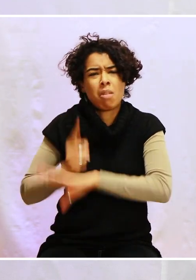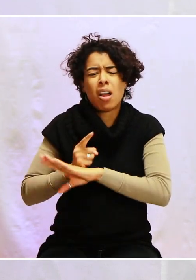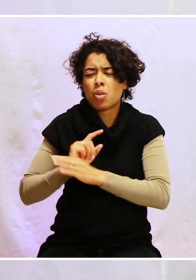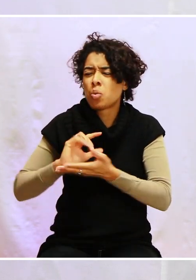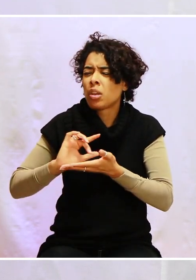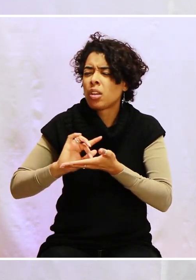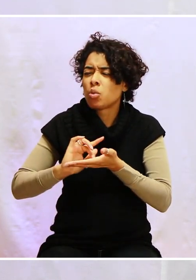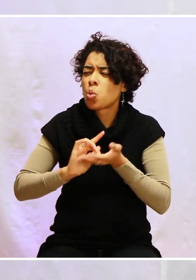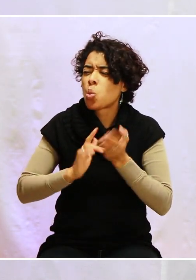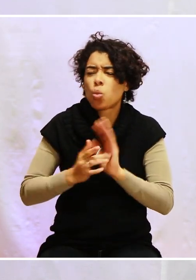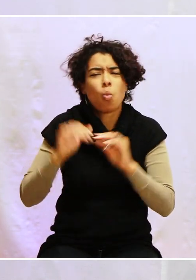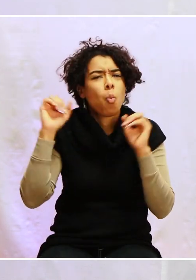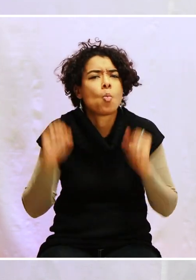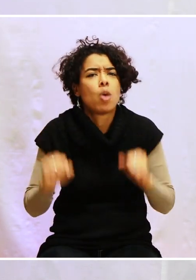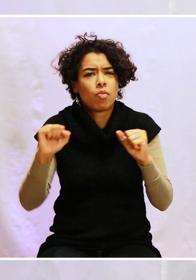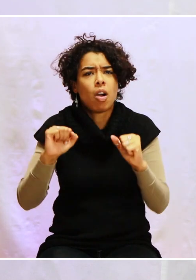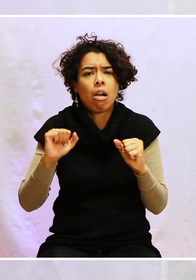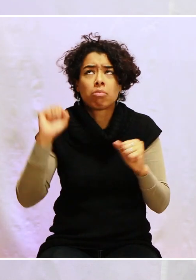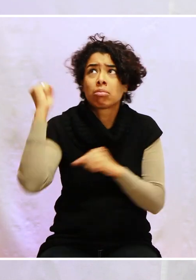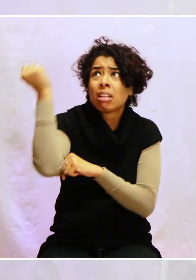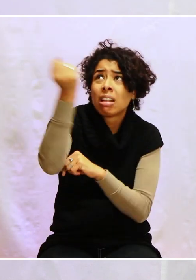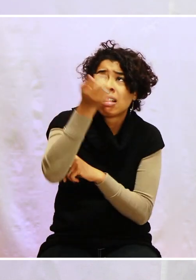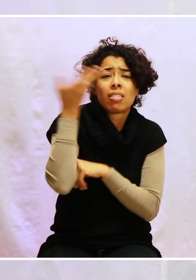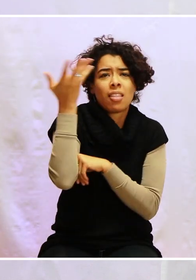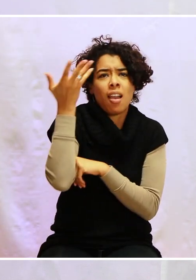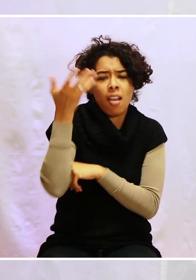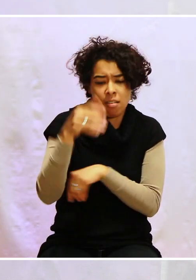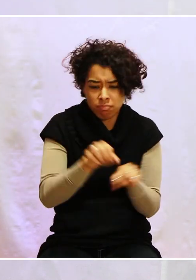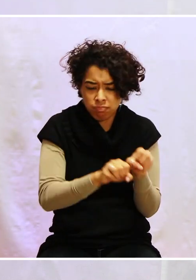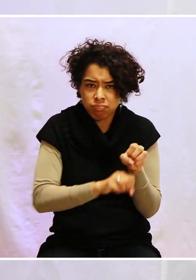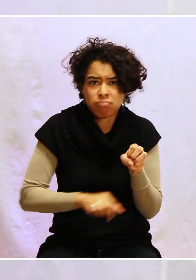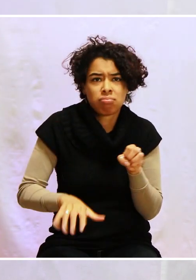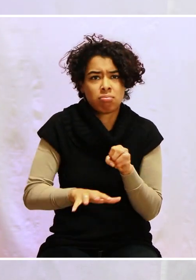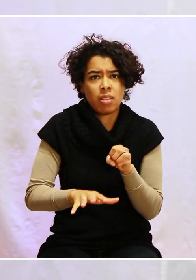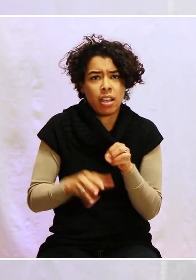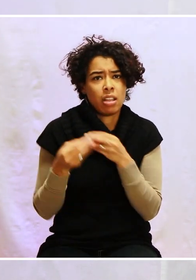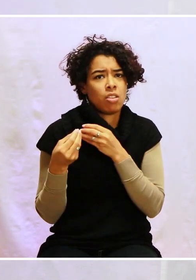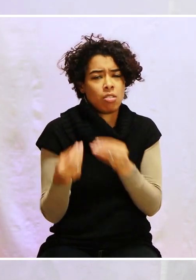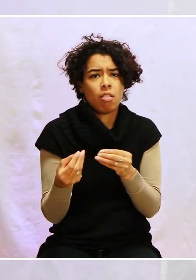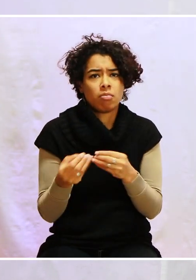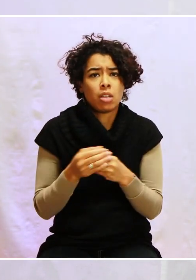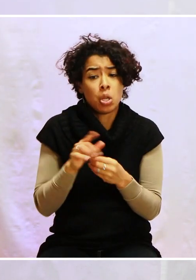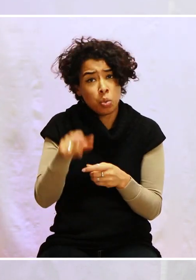la terre comme au ciel. C'est lui qui change le cours des choses.